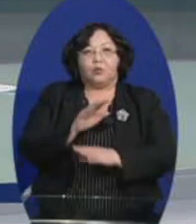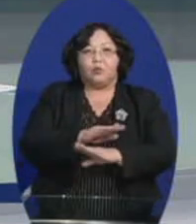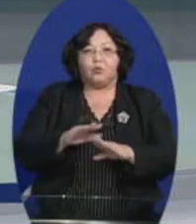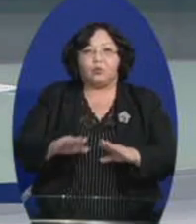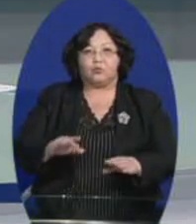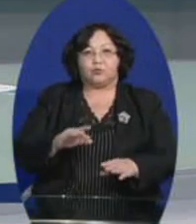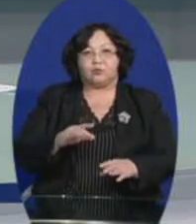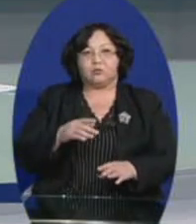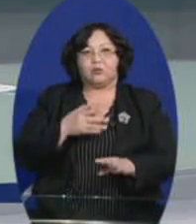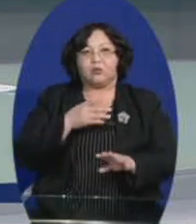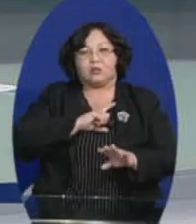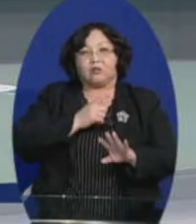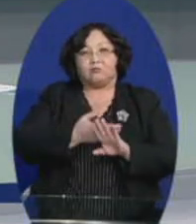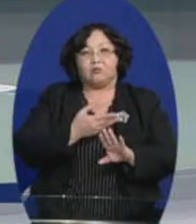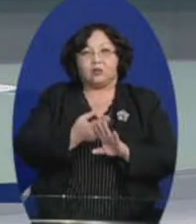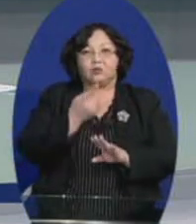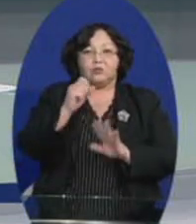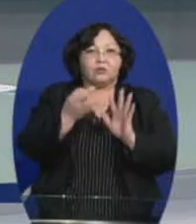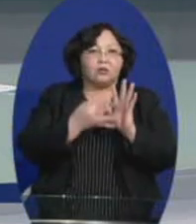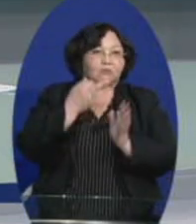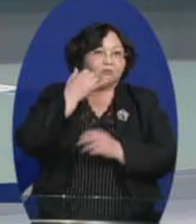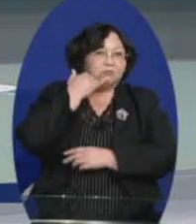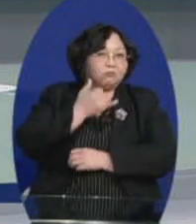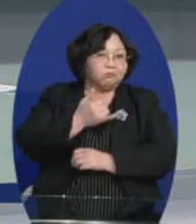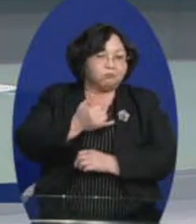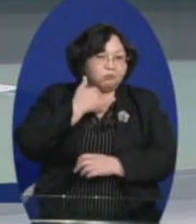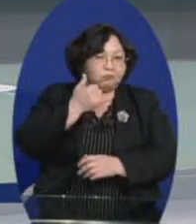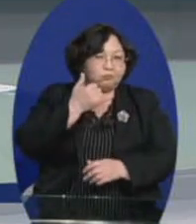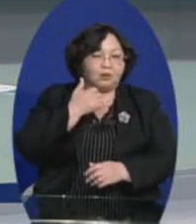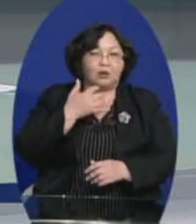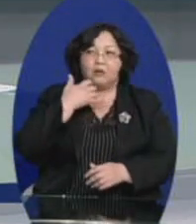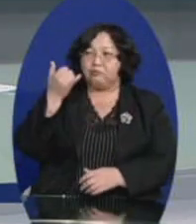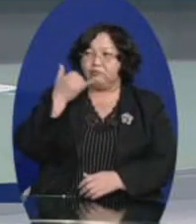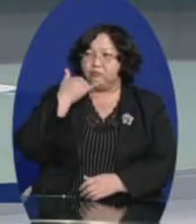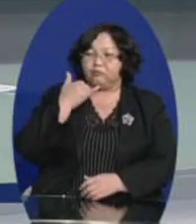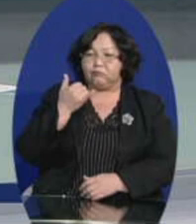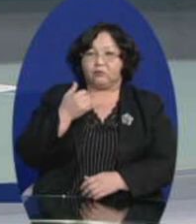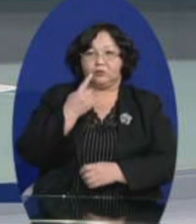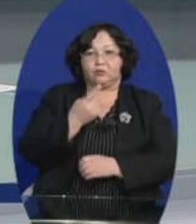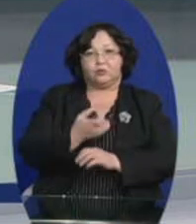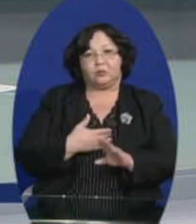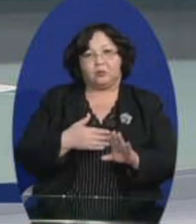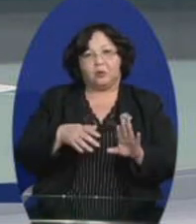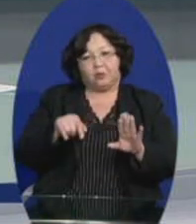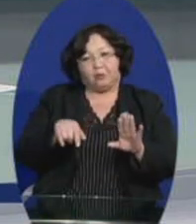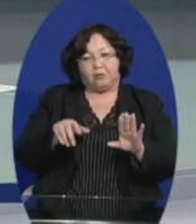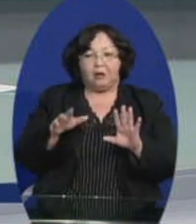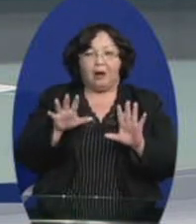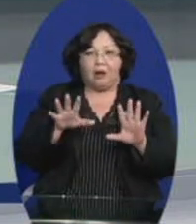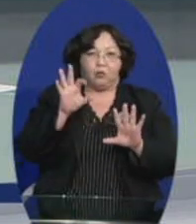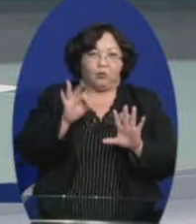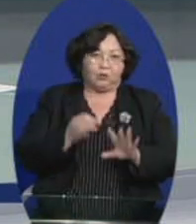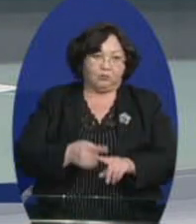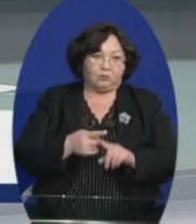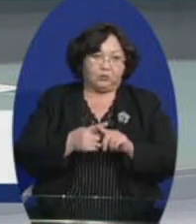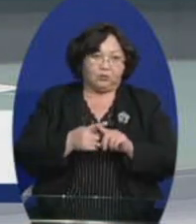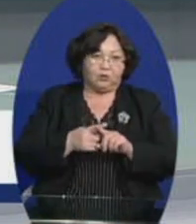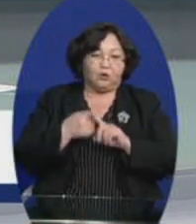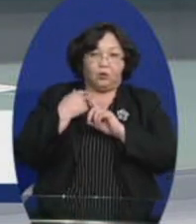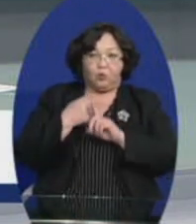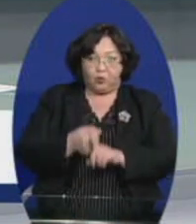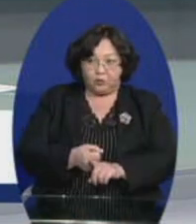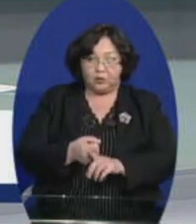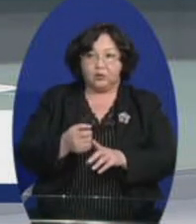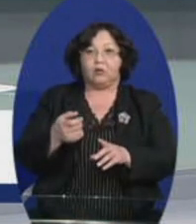Тусламжийн 108 утсанд ирэх тусламжийн дуудлага өнгөрсөн онд 10 орчим хувиар нэмэгдсэн. За гэсэн хэдийч хүч хилэлд өрцөө хүүхэд бүр утсаар мэдэгдэх боломжгүй.